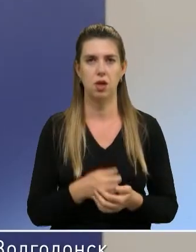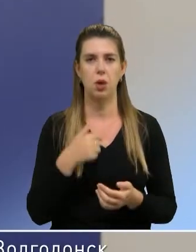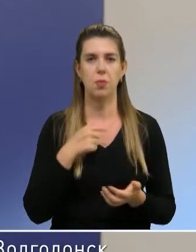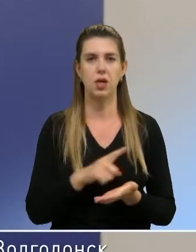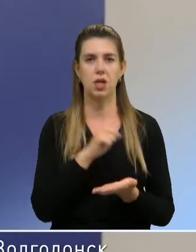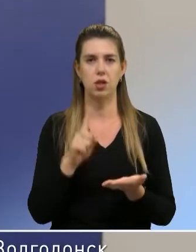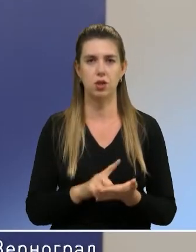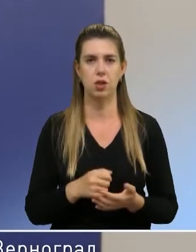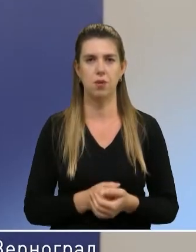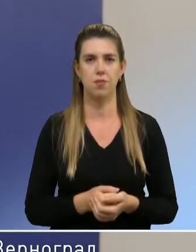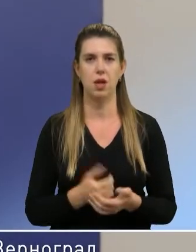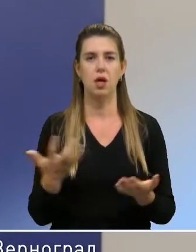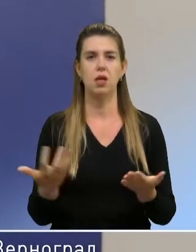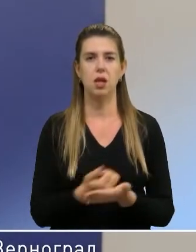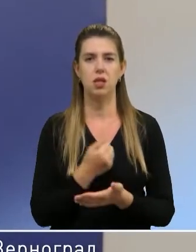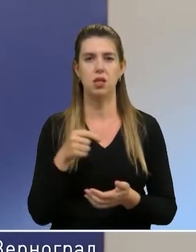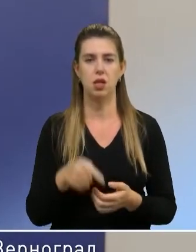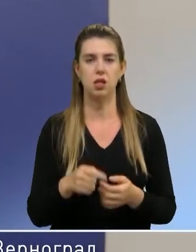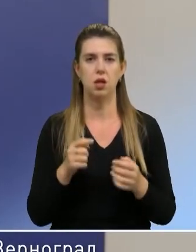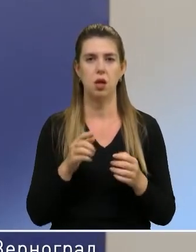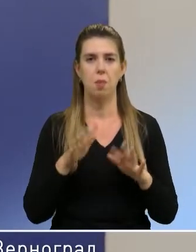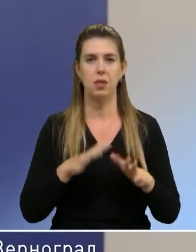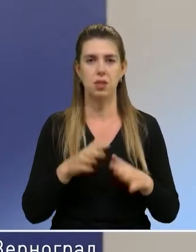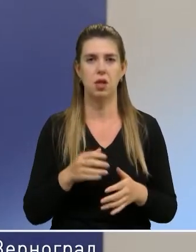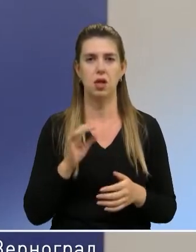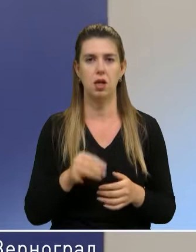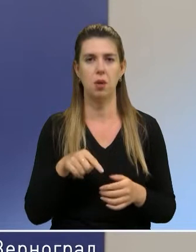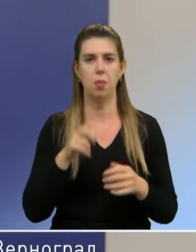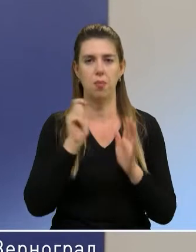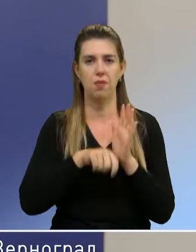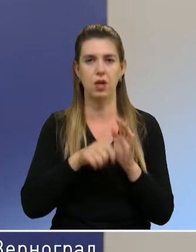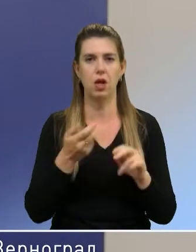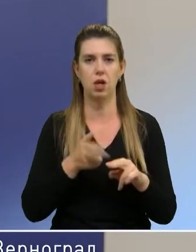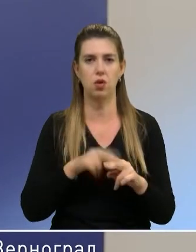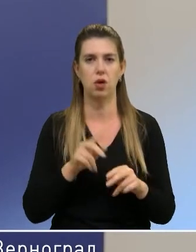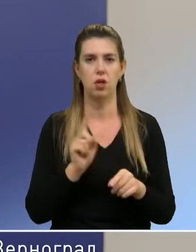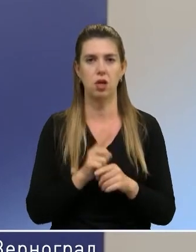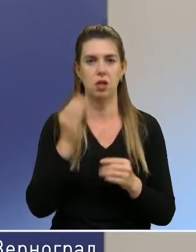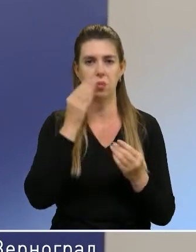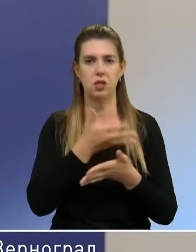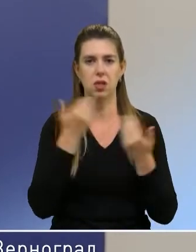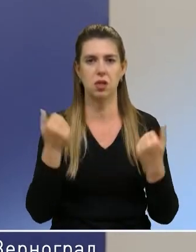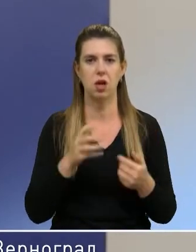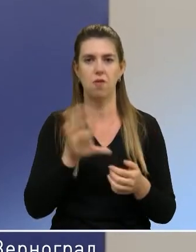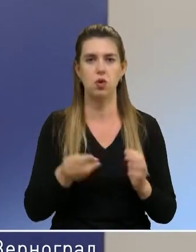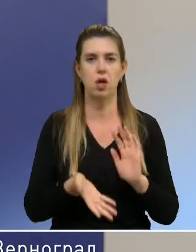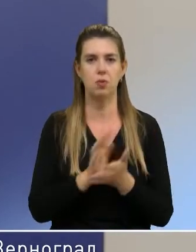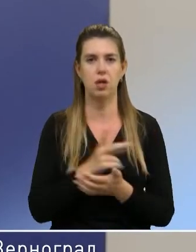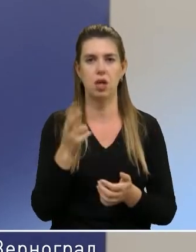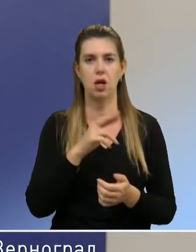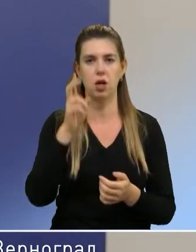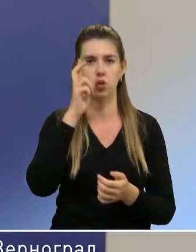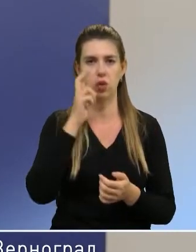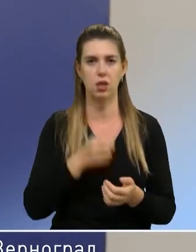должны найти эти узкие места и те проверки, которые не имеют никакого смысла, отменить. Для